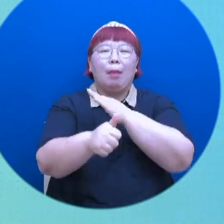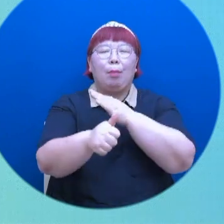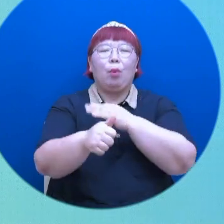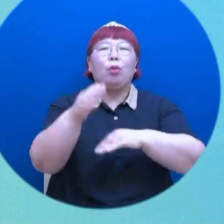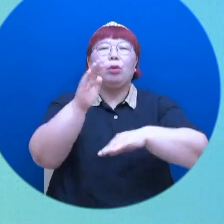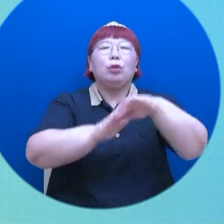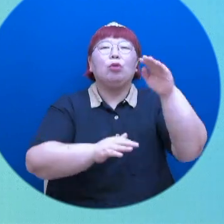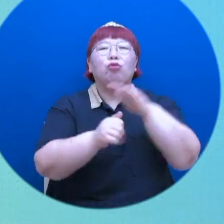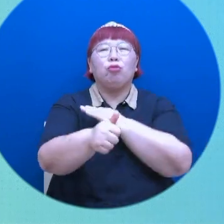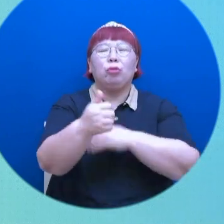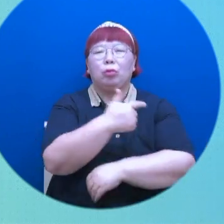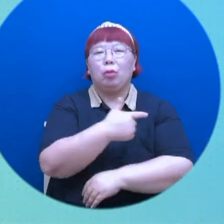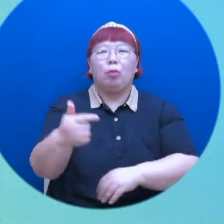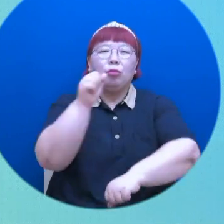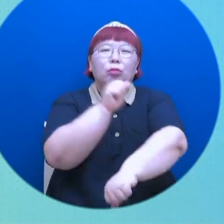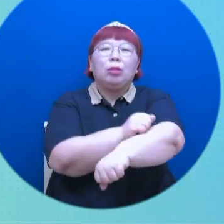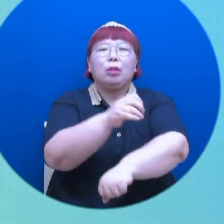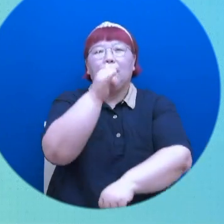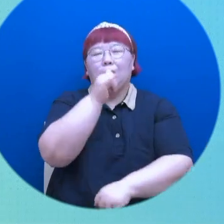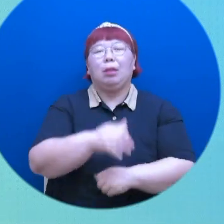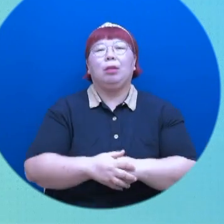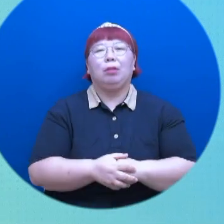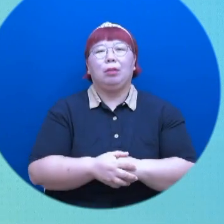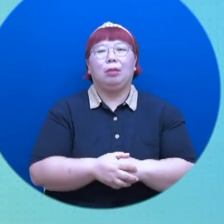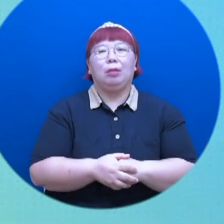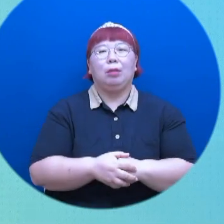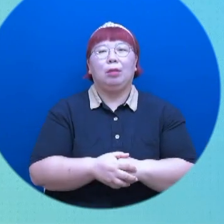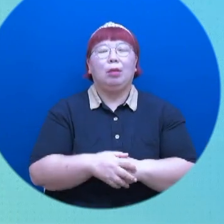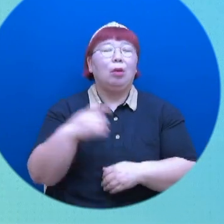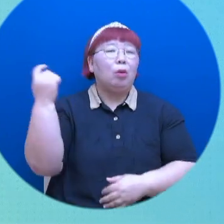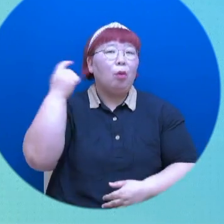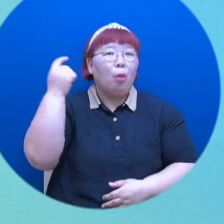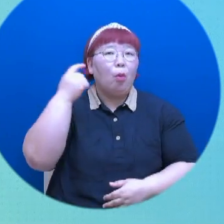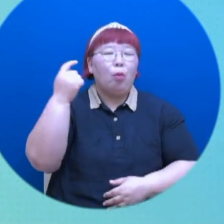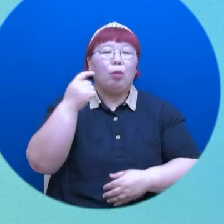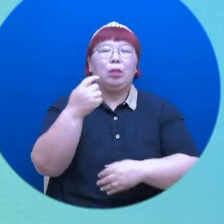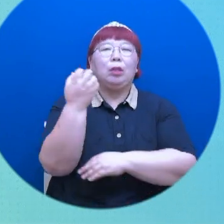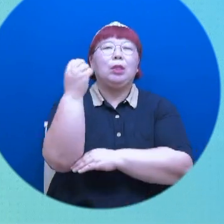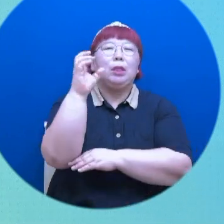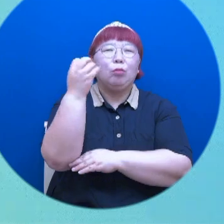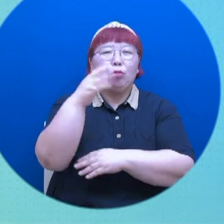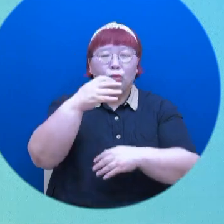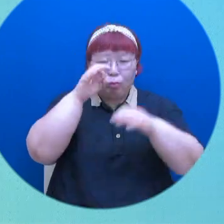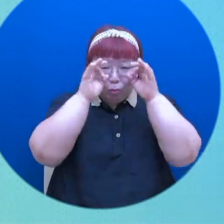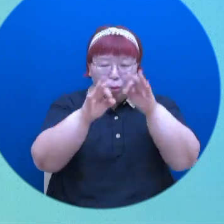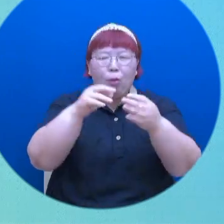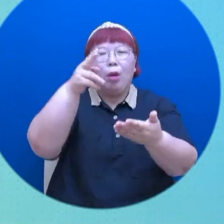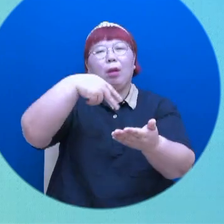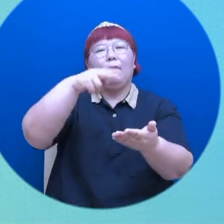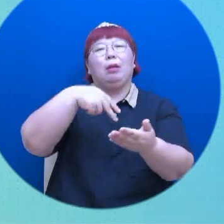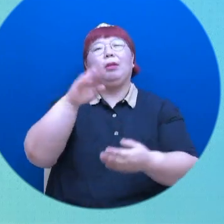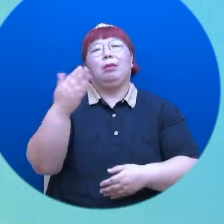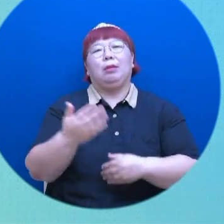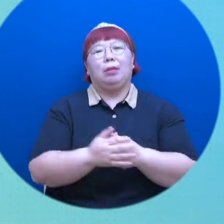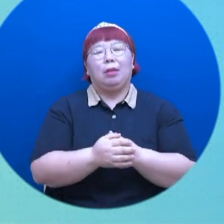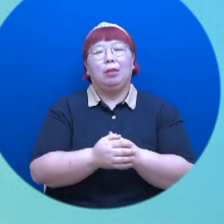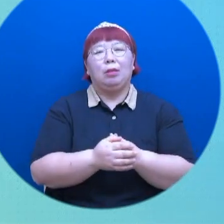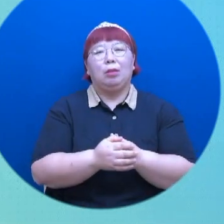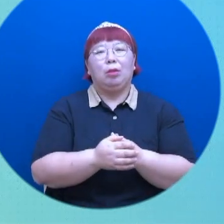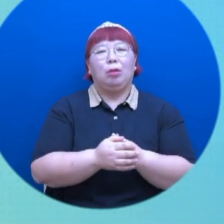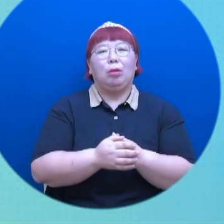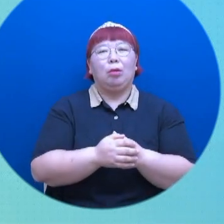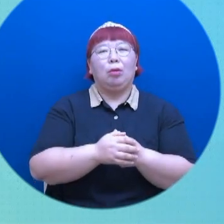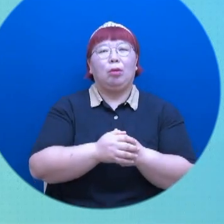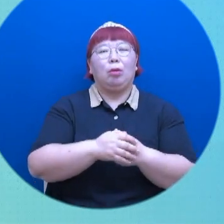잘 싸워주고 있다라는 소식들을 제가 신문 기사로 보게 되었습니다. 유도 선수 중에